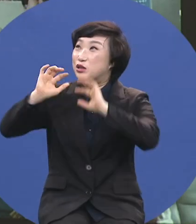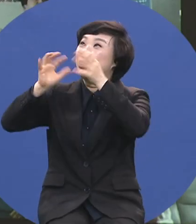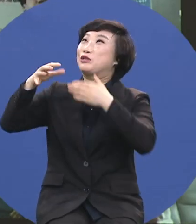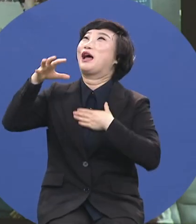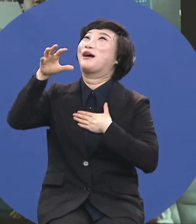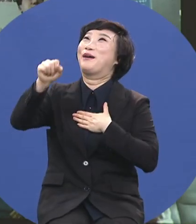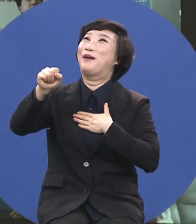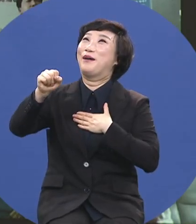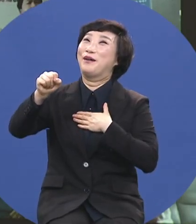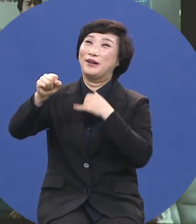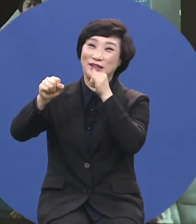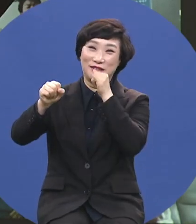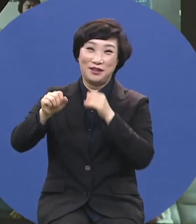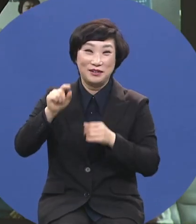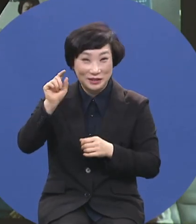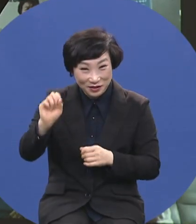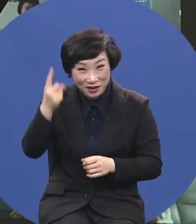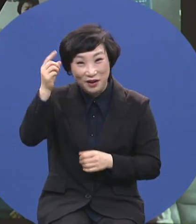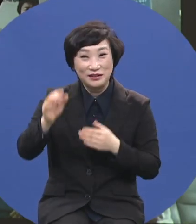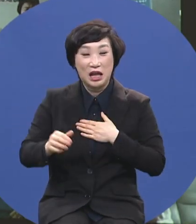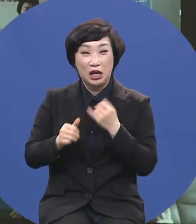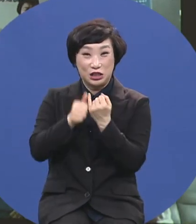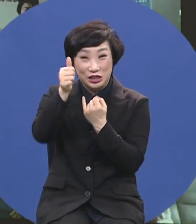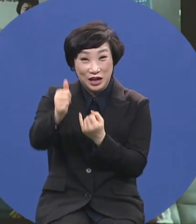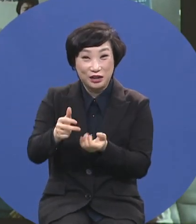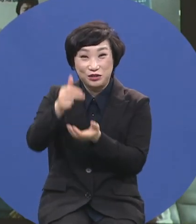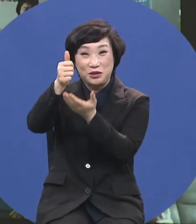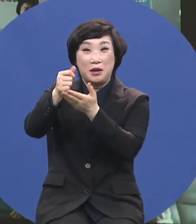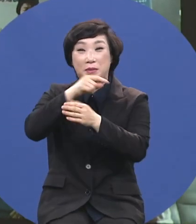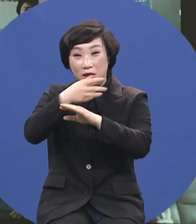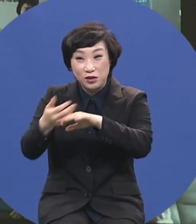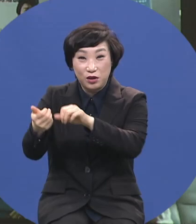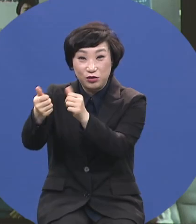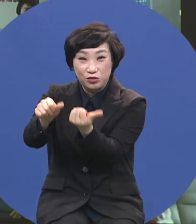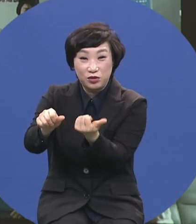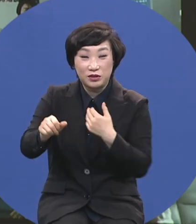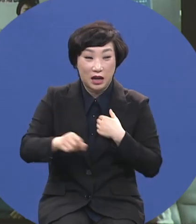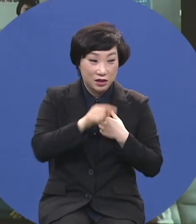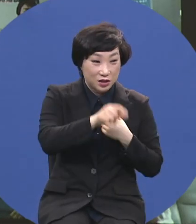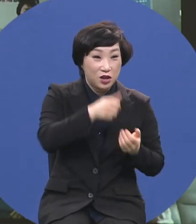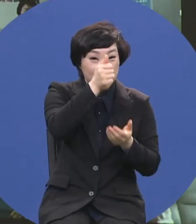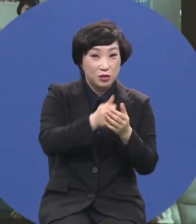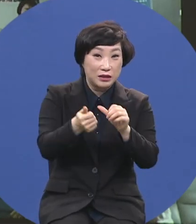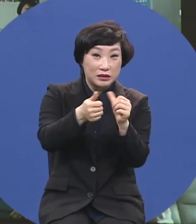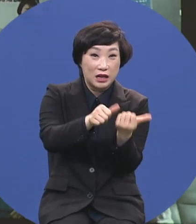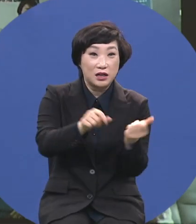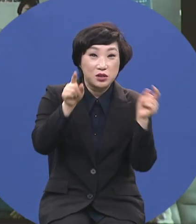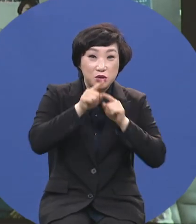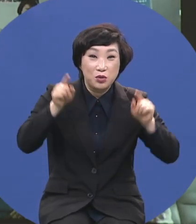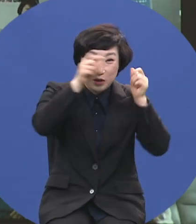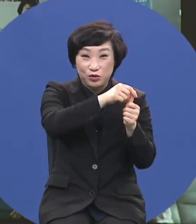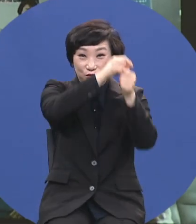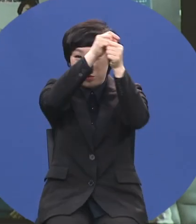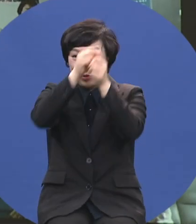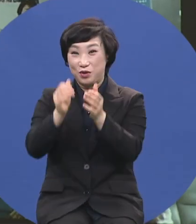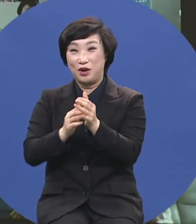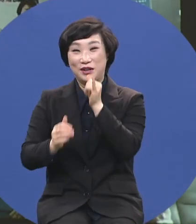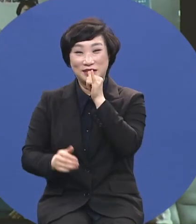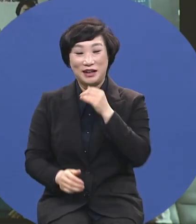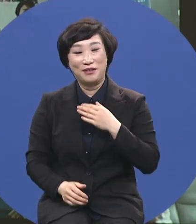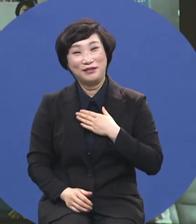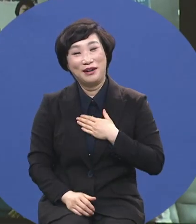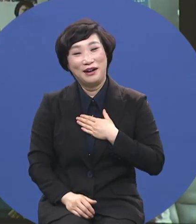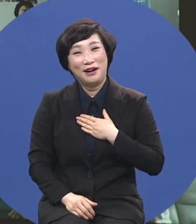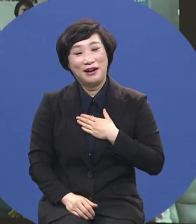것이다. 그것 때문에 내 신랑 주님이 피 쏟아 죽으시고 나를 죄와 사망과 지옥에서 구원했다.